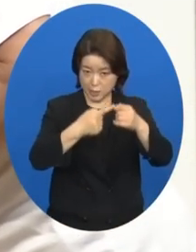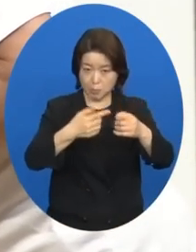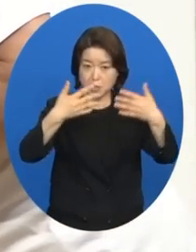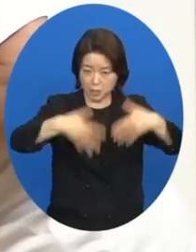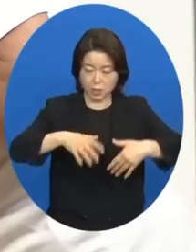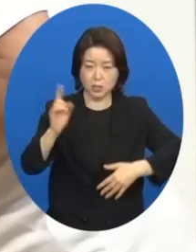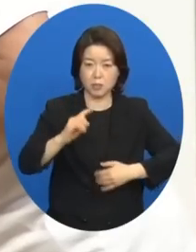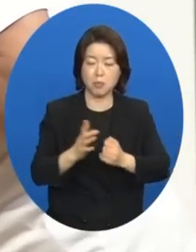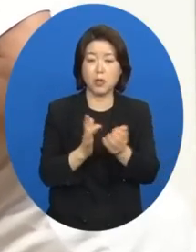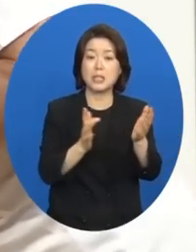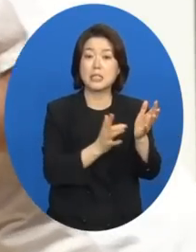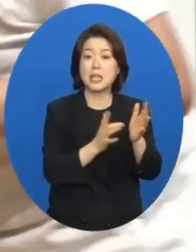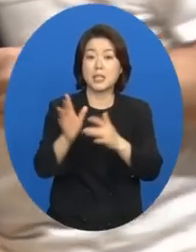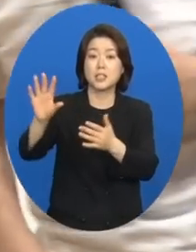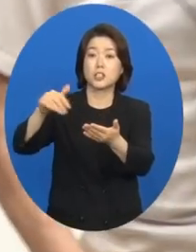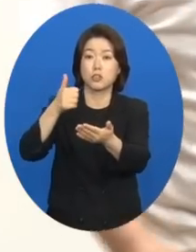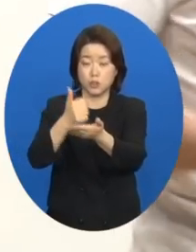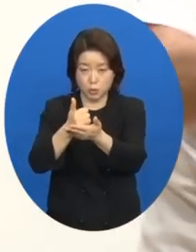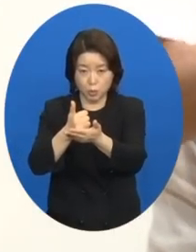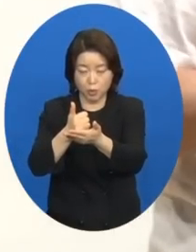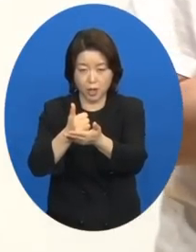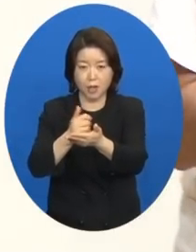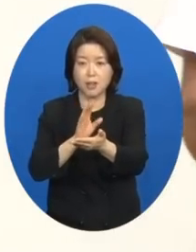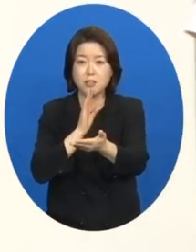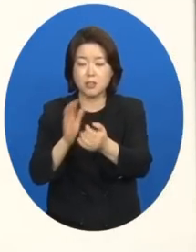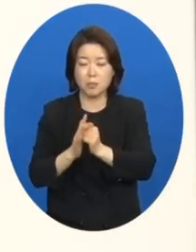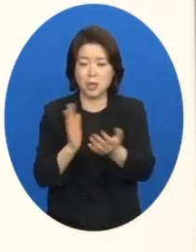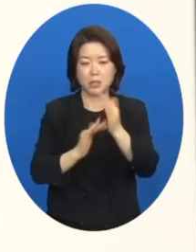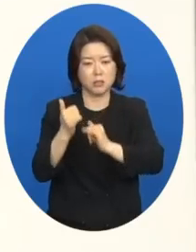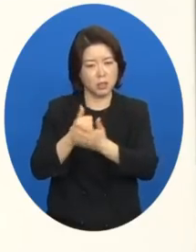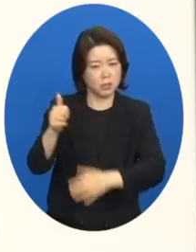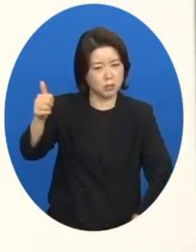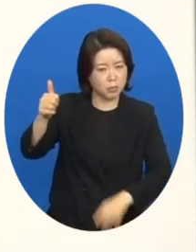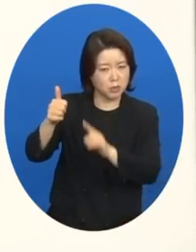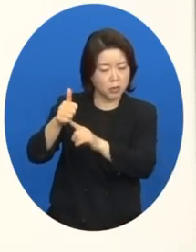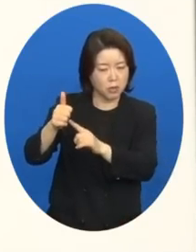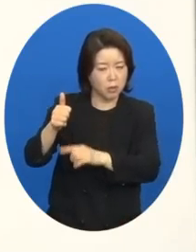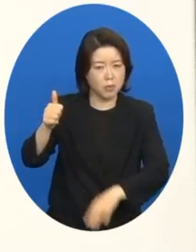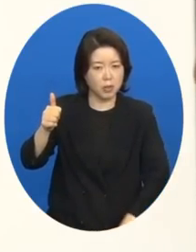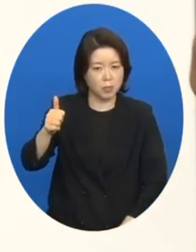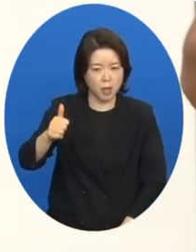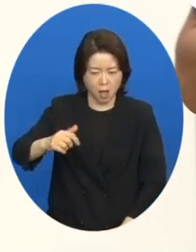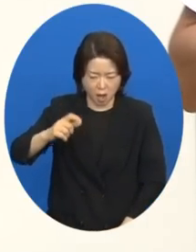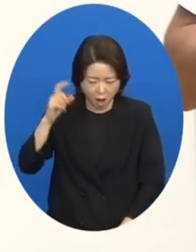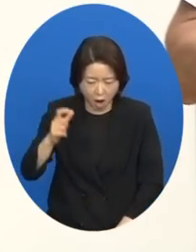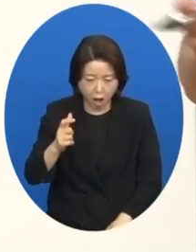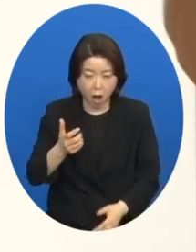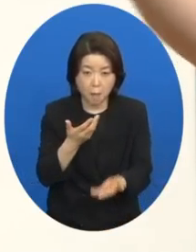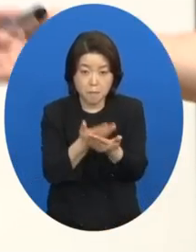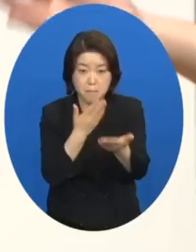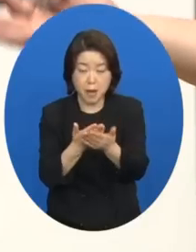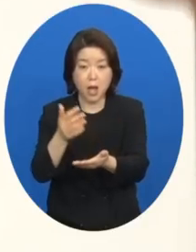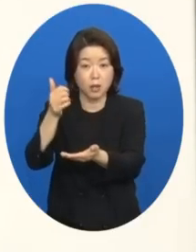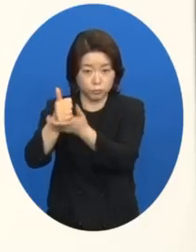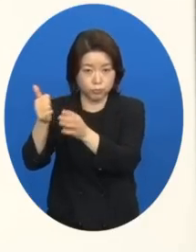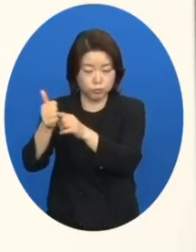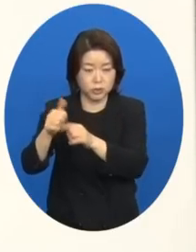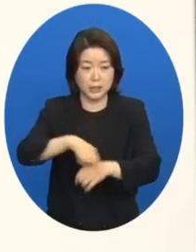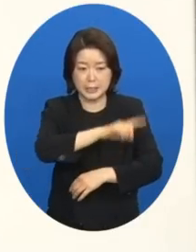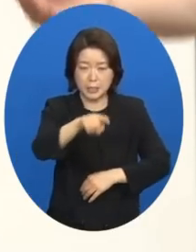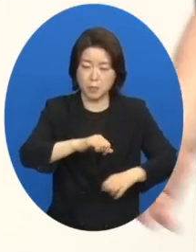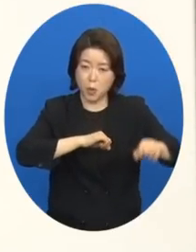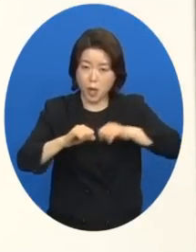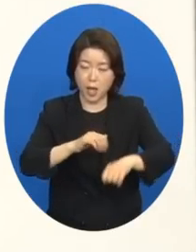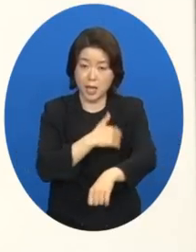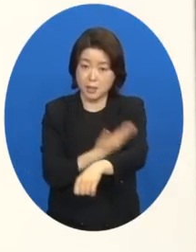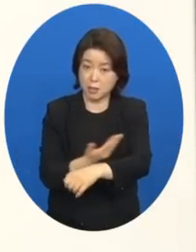바로 예수 그리스도가 정말 예수님이 그런 과격한 요구를 하시는 그분이 이 모든 걸 행할 능력을